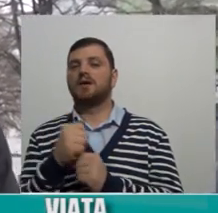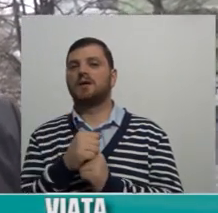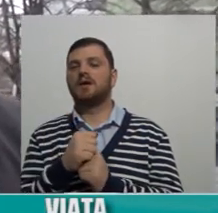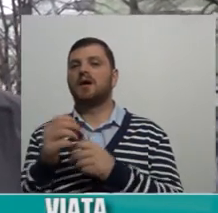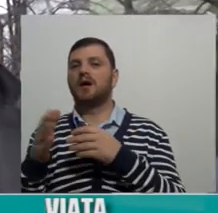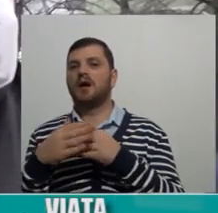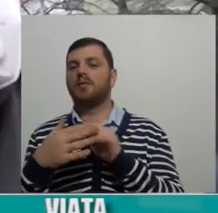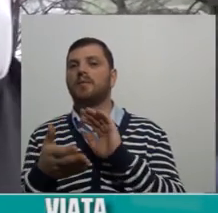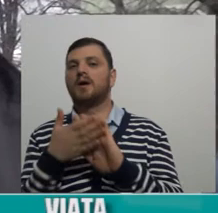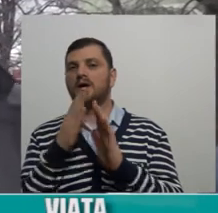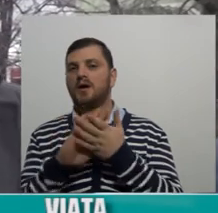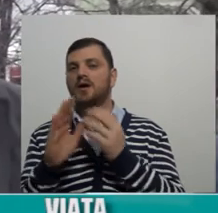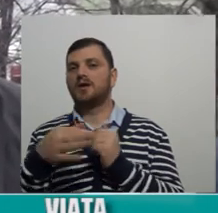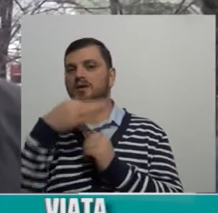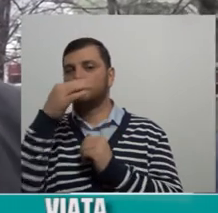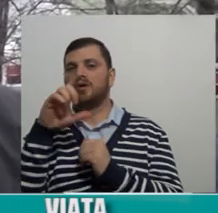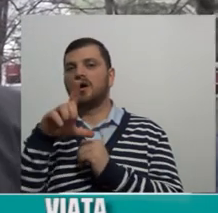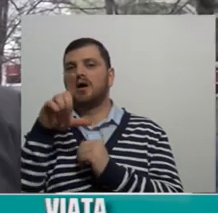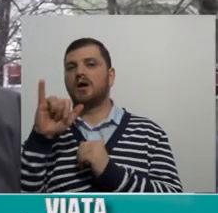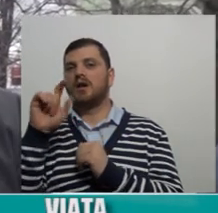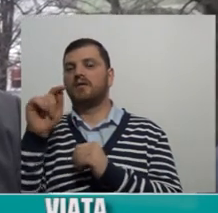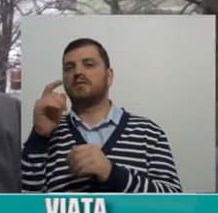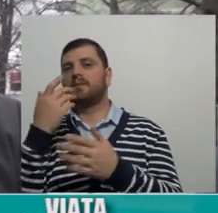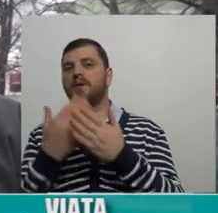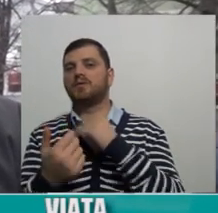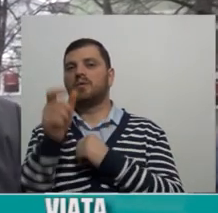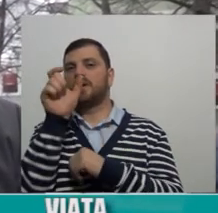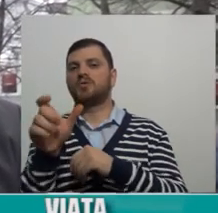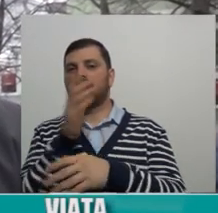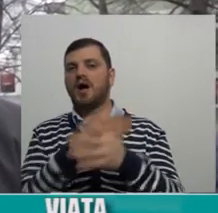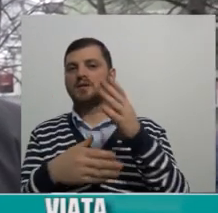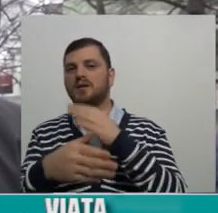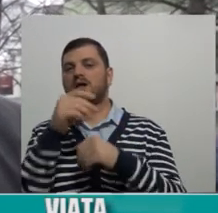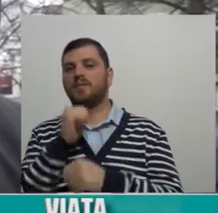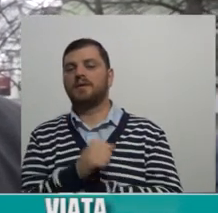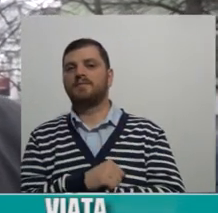probabil aproape gata, inclusiv liftul pentru persoane cu dizabilități.